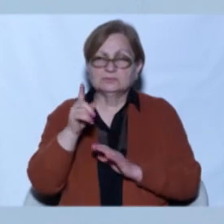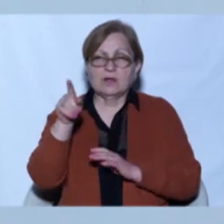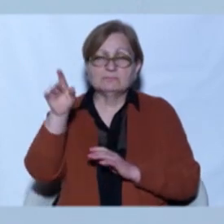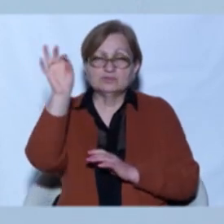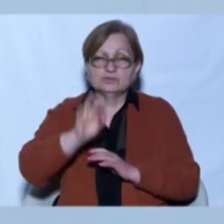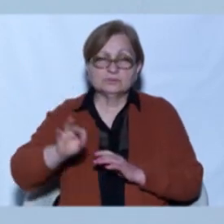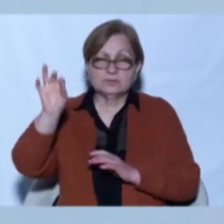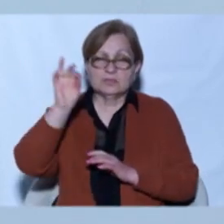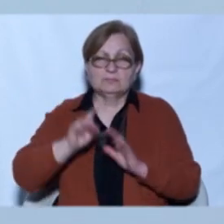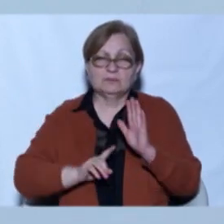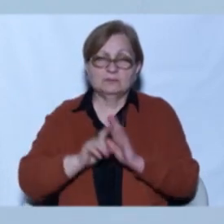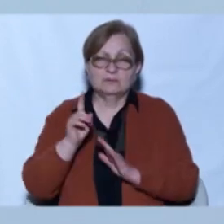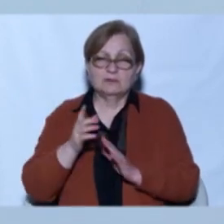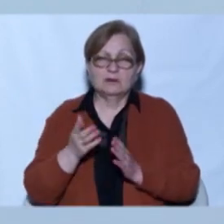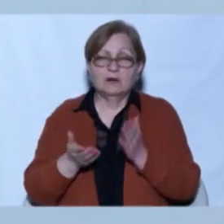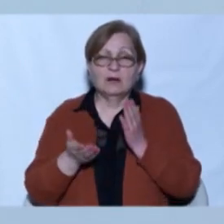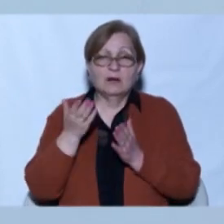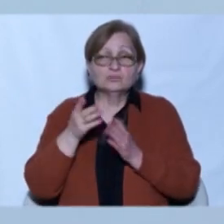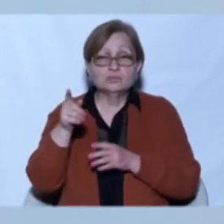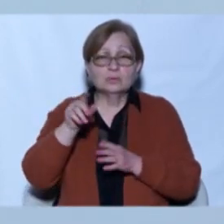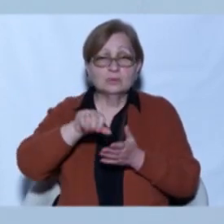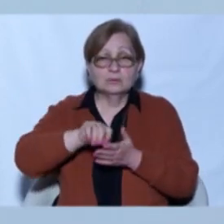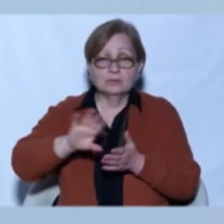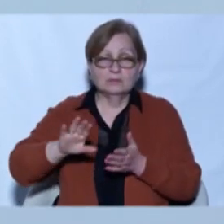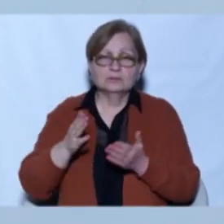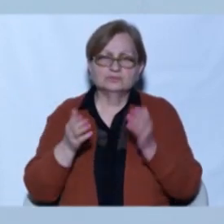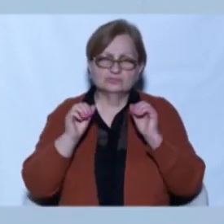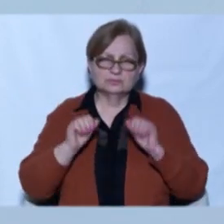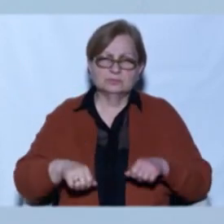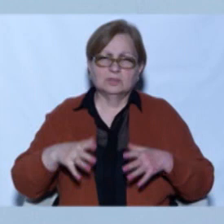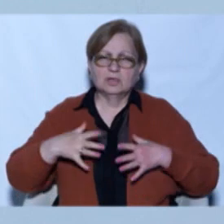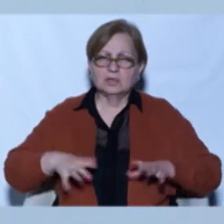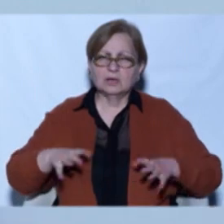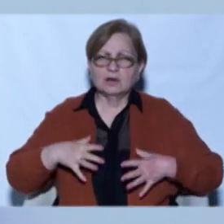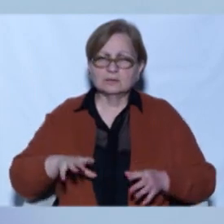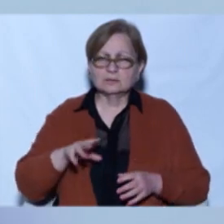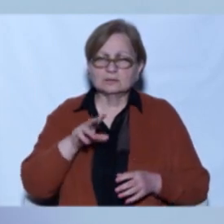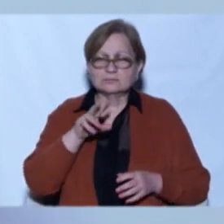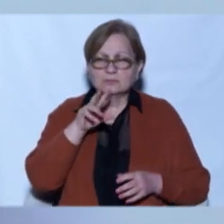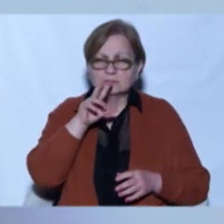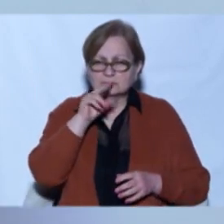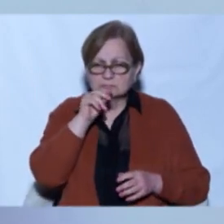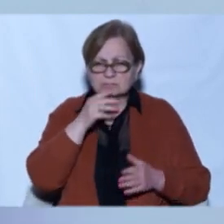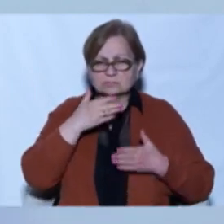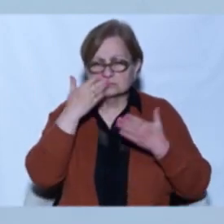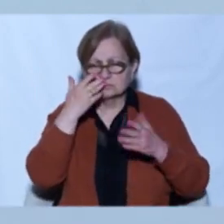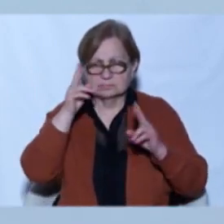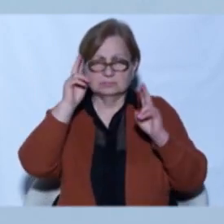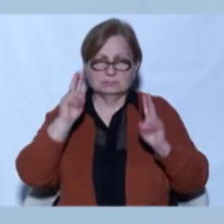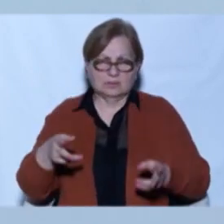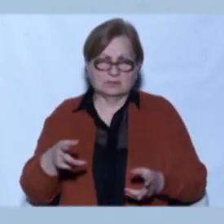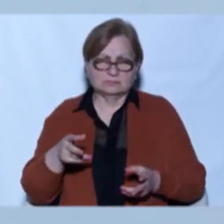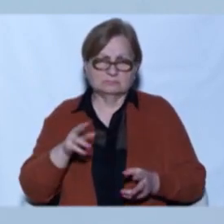მწერლის შესახებ. რომ არა ის, შეიძლება დღეს ქართულად ვერც წამეკითხა ეს ლექცია. რომ